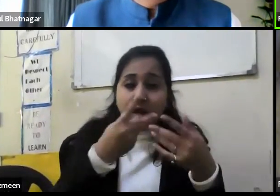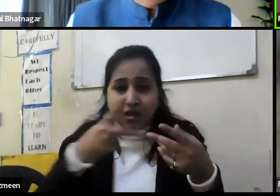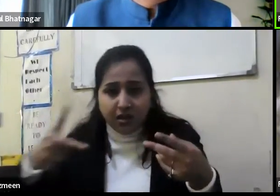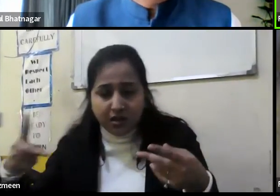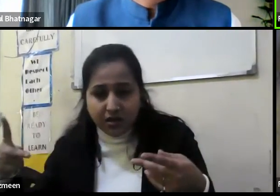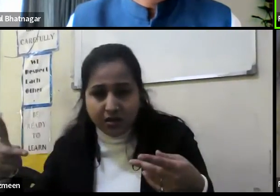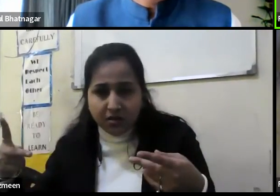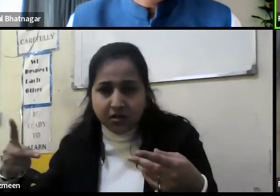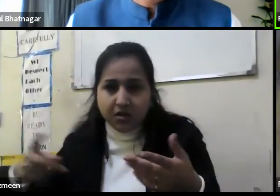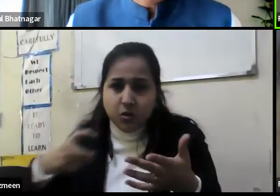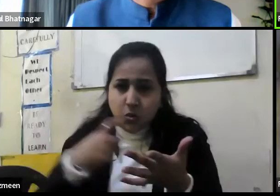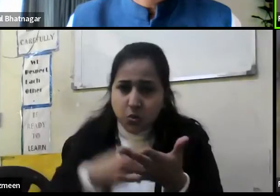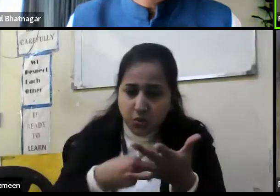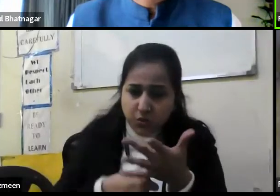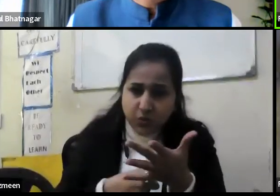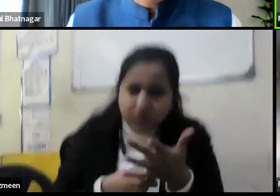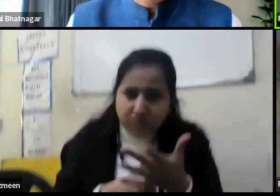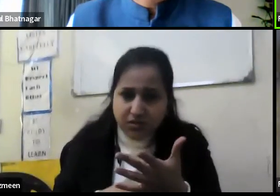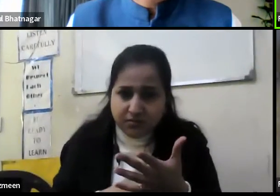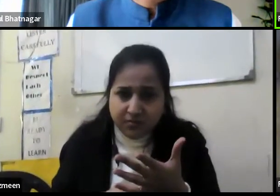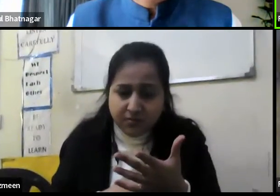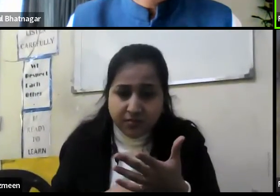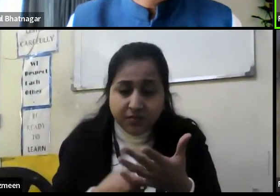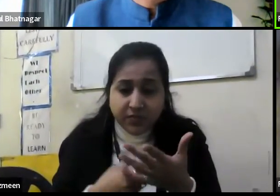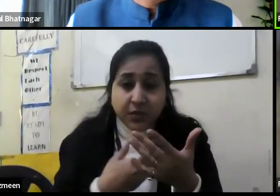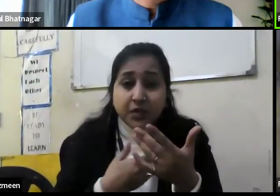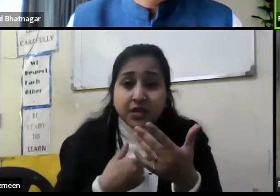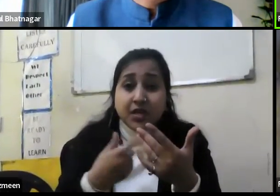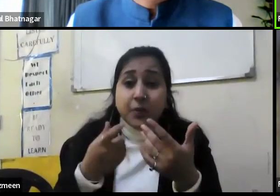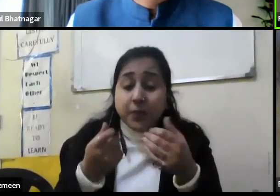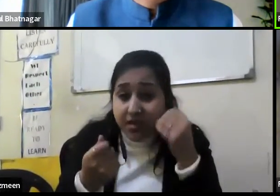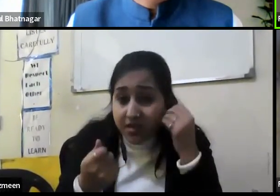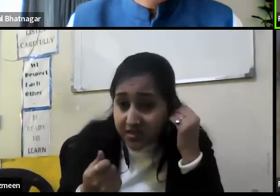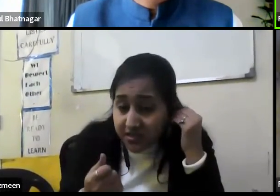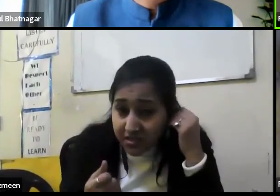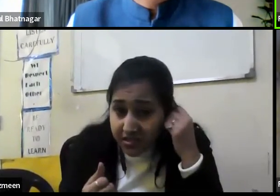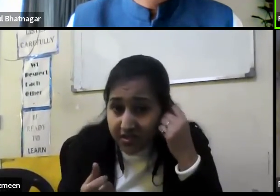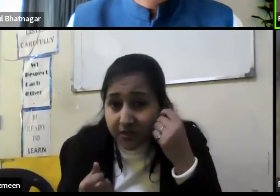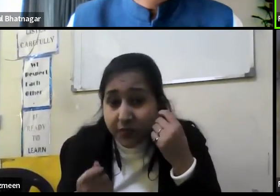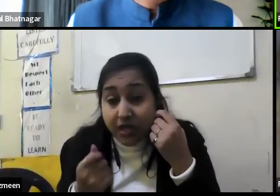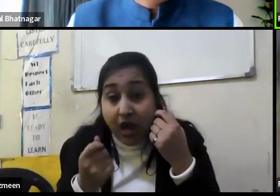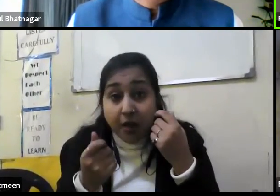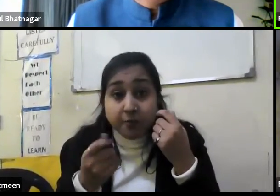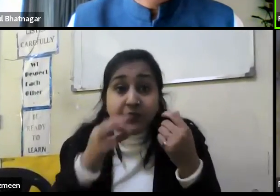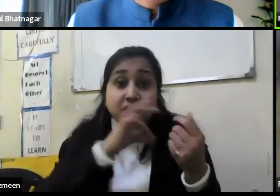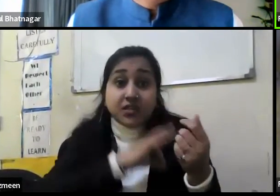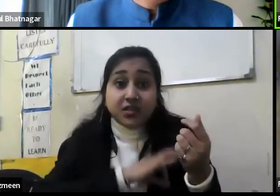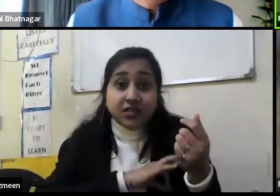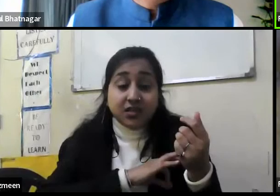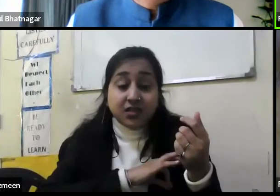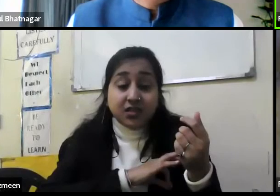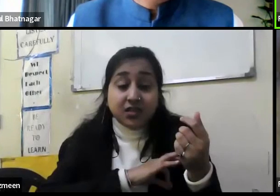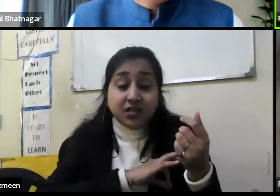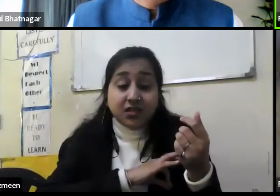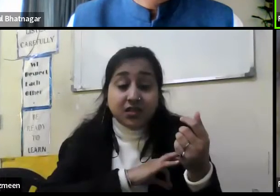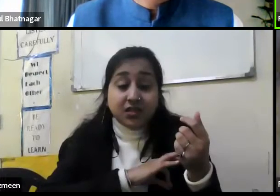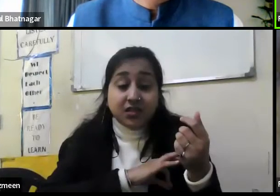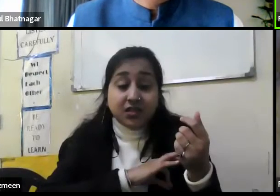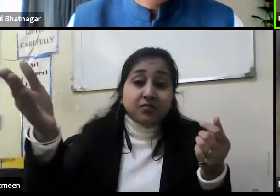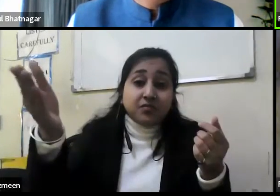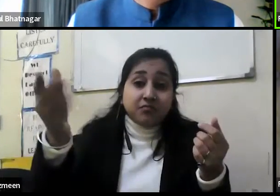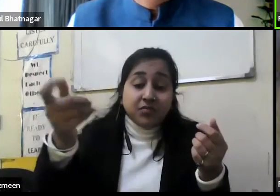वो समझना जरूरी है कि मेरी आमदनी मेरे खर्चे से ज्यादा होगी, my income has to be more than my